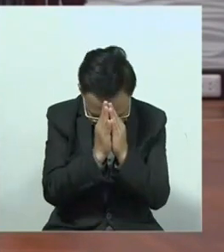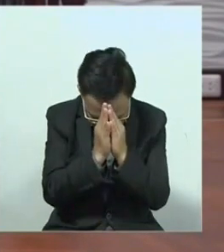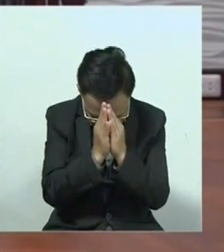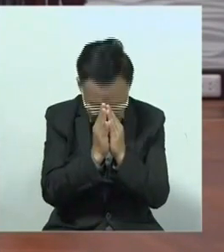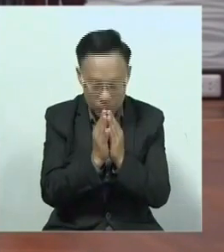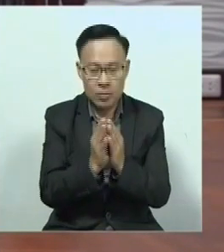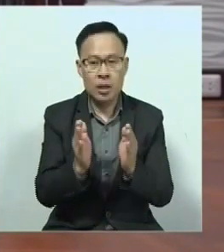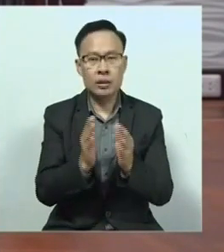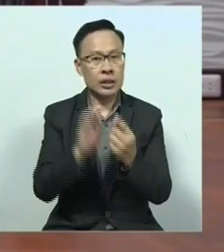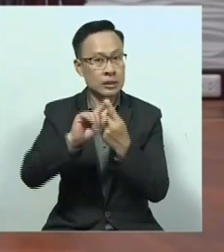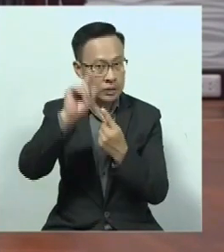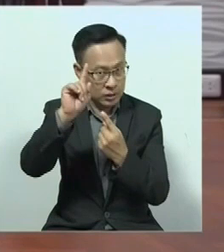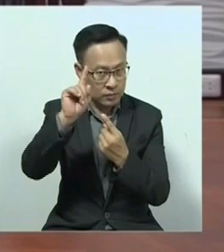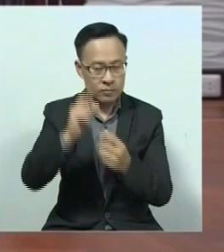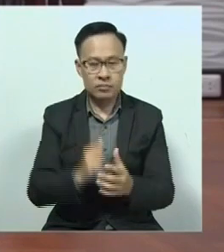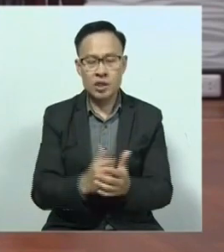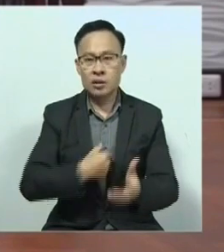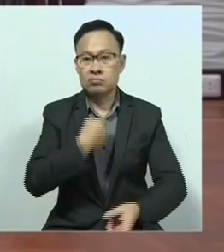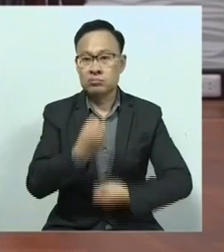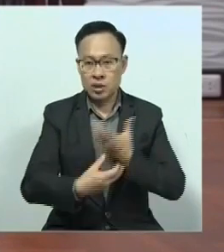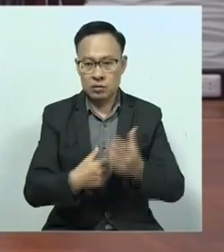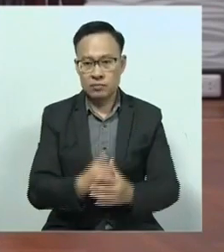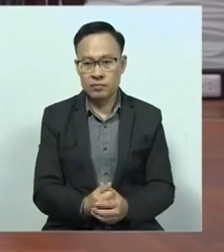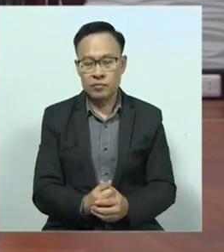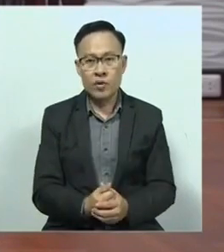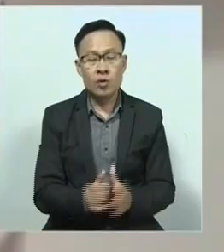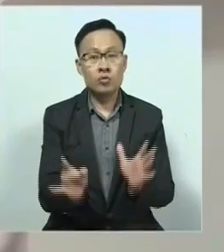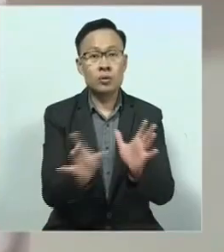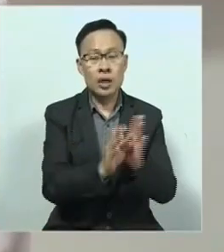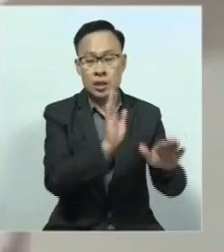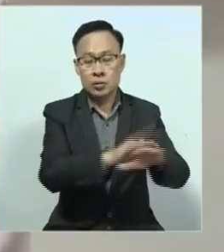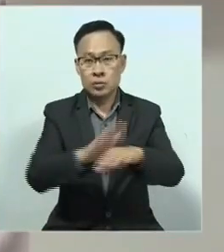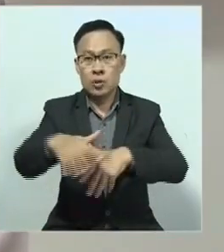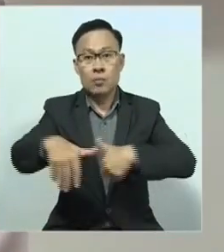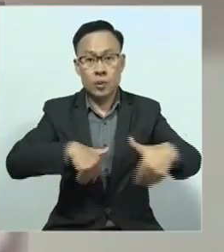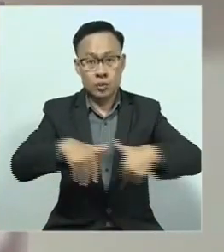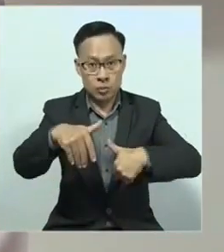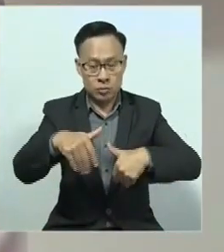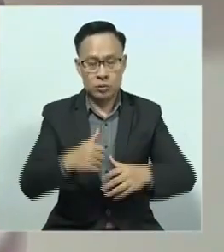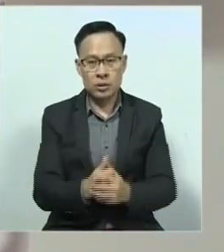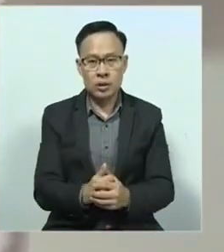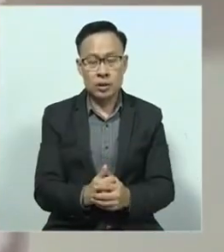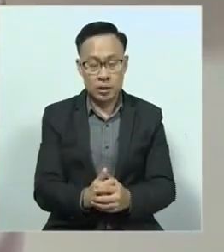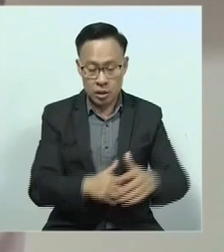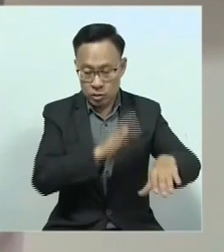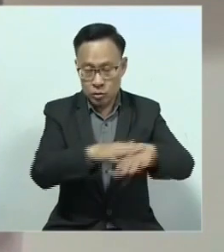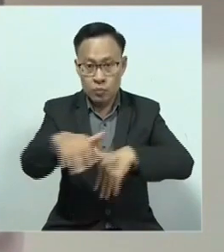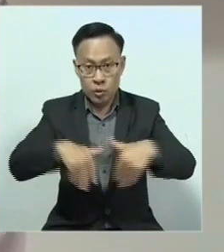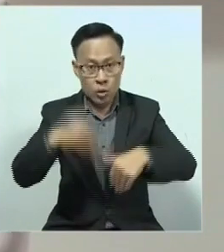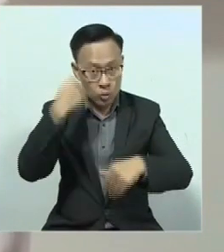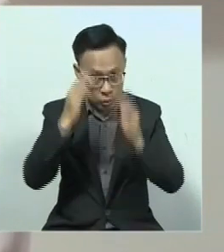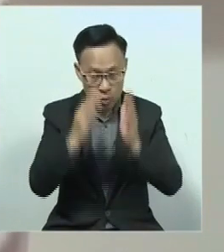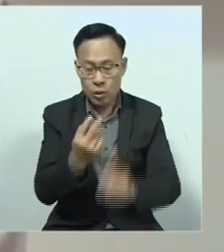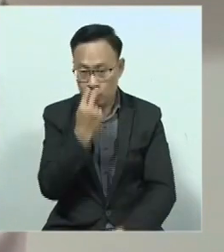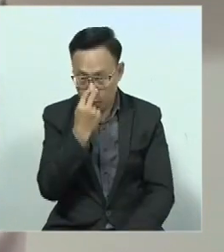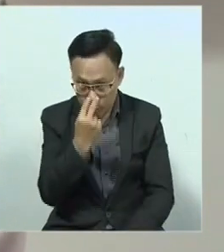ก็นี่คือประการที่อยากจะกล่าวสุดท้ายสุดท้ายคืออยากเชิญชวนประชาชนตามอีกครั้งหนึ่งจะมาร่วม